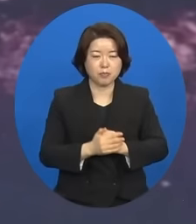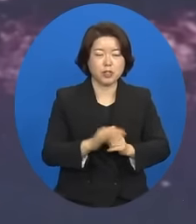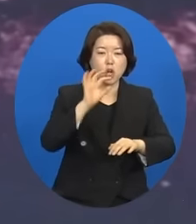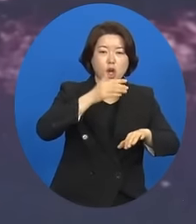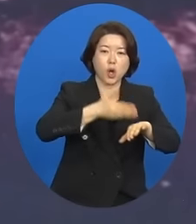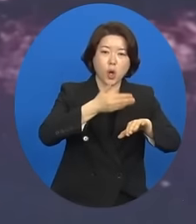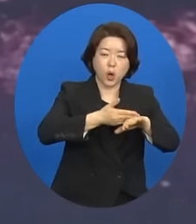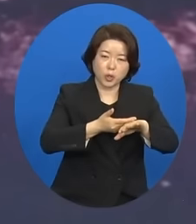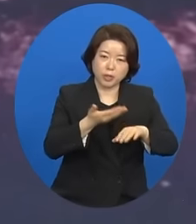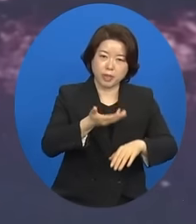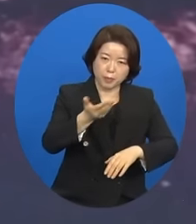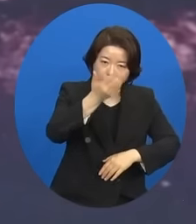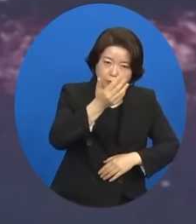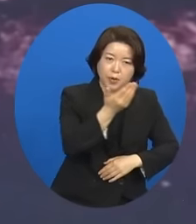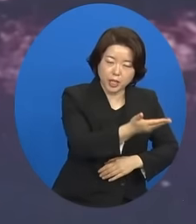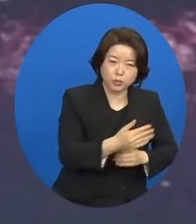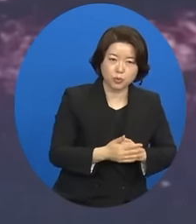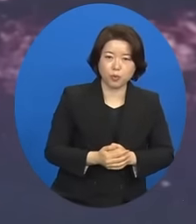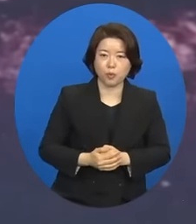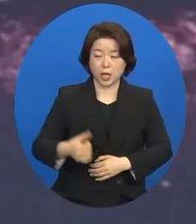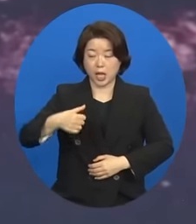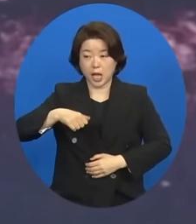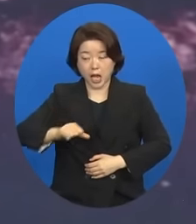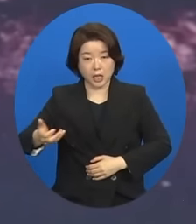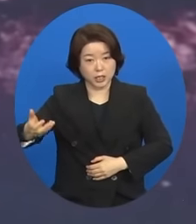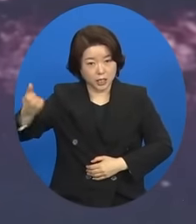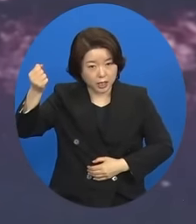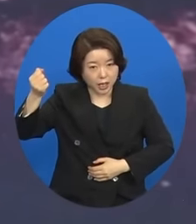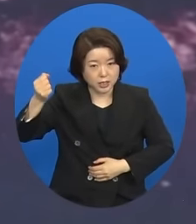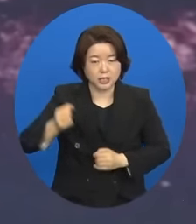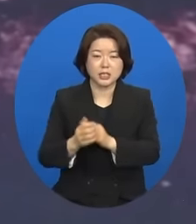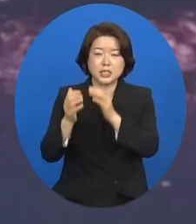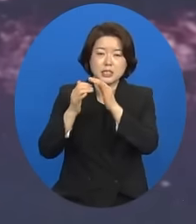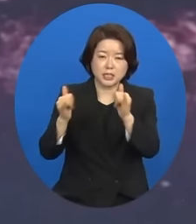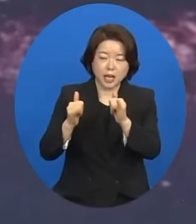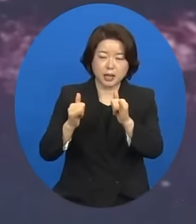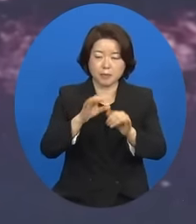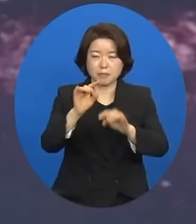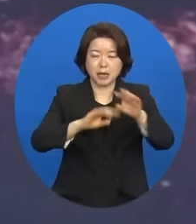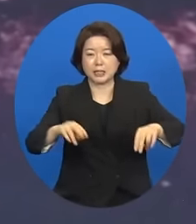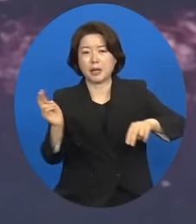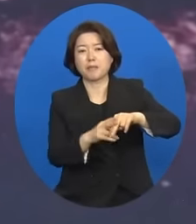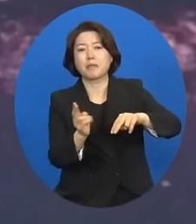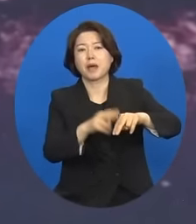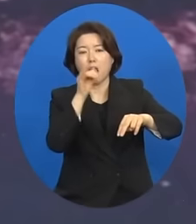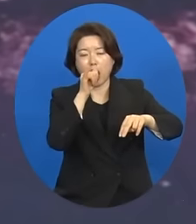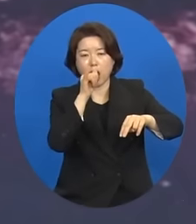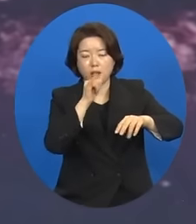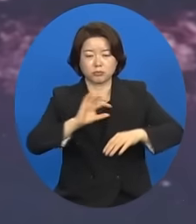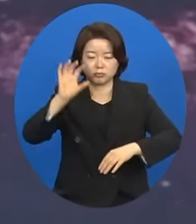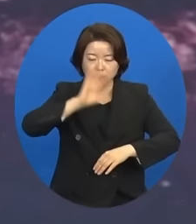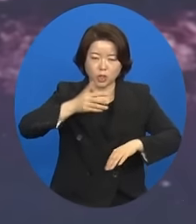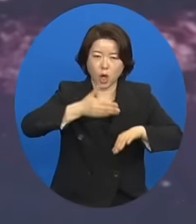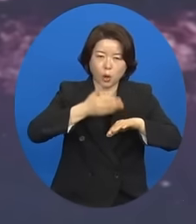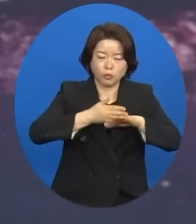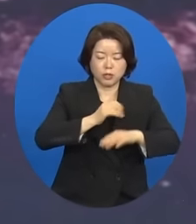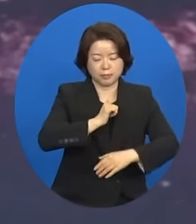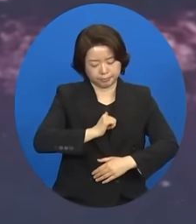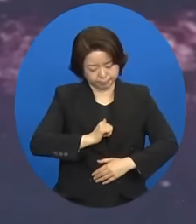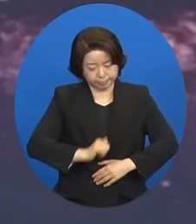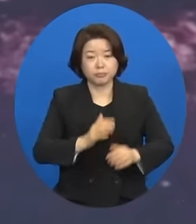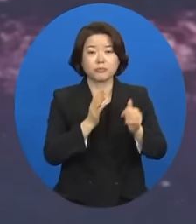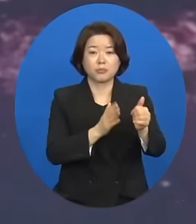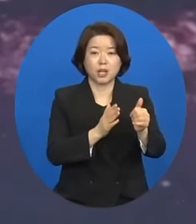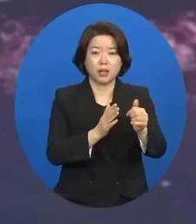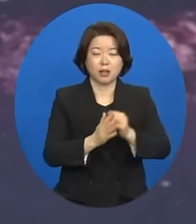연단하시고 아들로 받으신 사람들마다 채찍질 하신다고 하셨습니다 연단을 견뎌 내십시오 하나님께서 여러분을